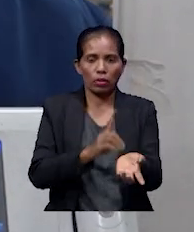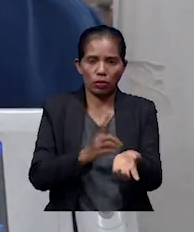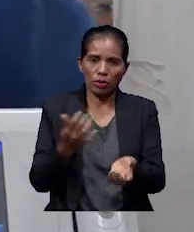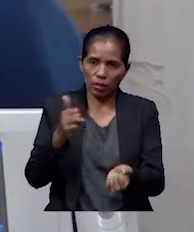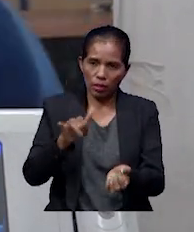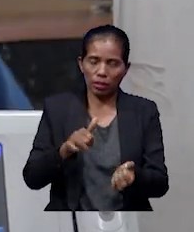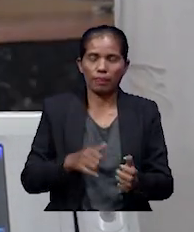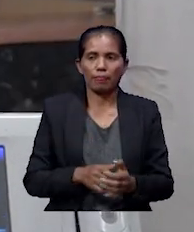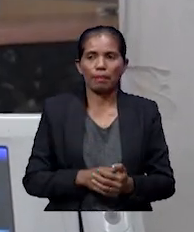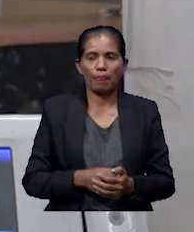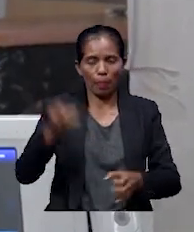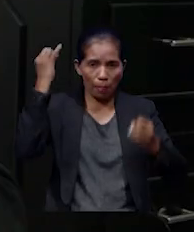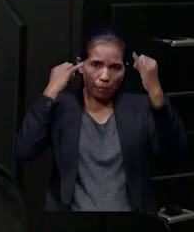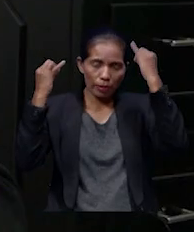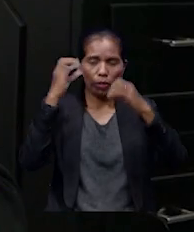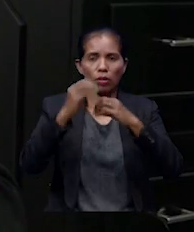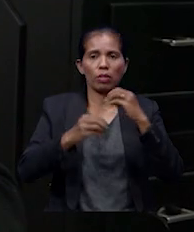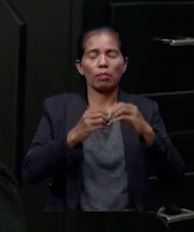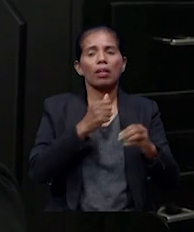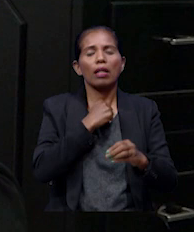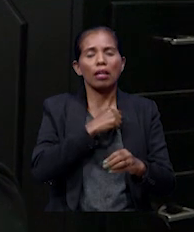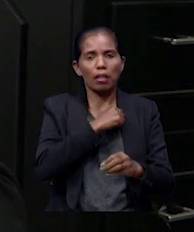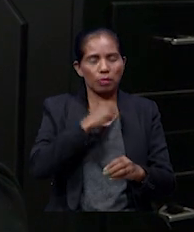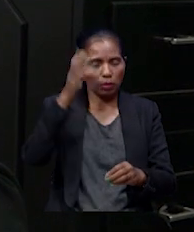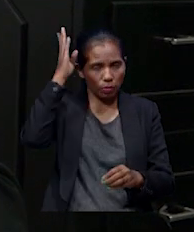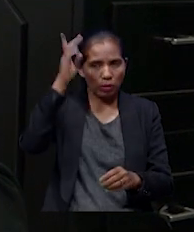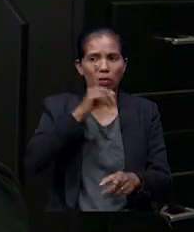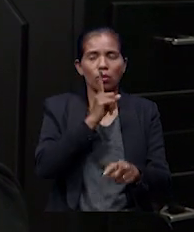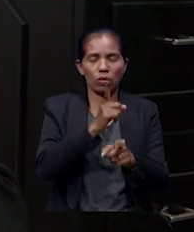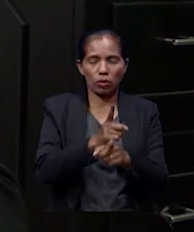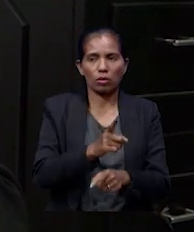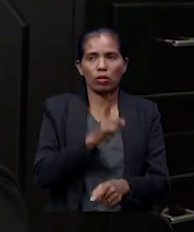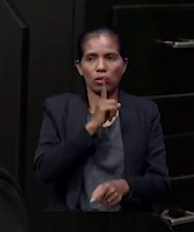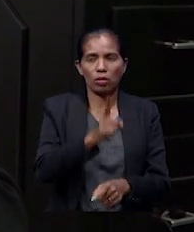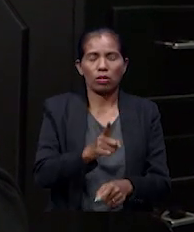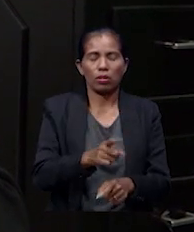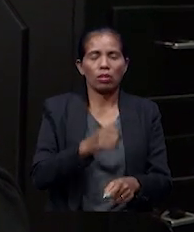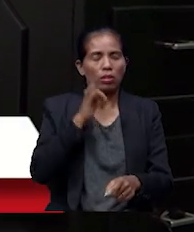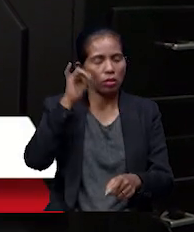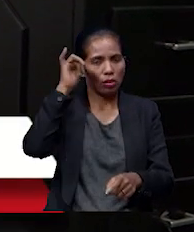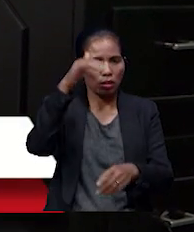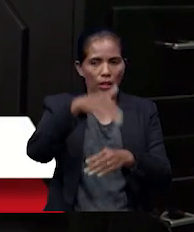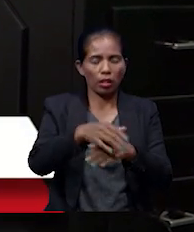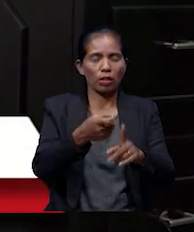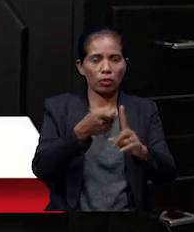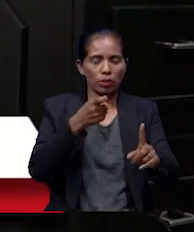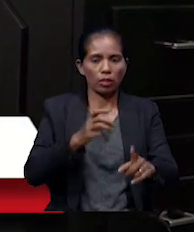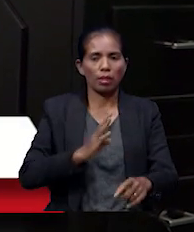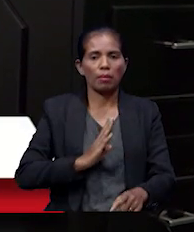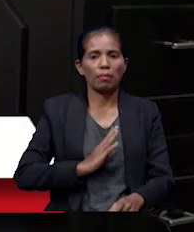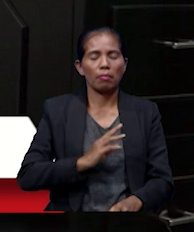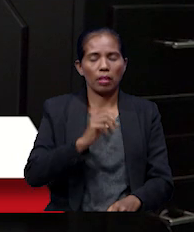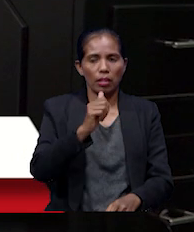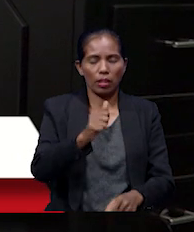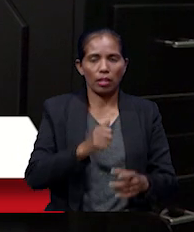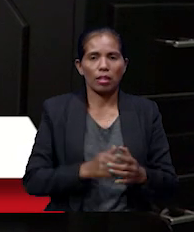Informasang kono ba amu bispo, nive maka loos duni hodi kalan, mai usi Maliana, ko kondisau namai